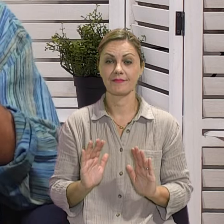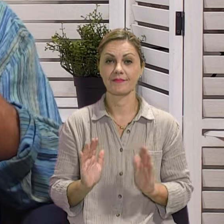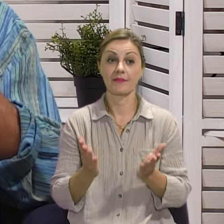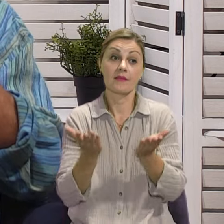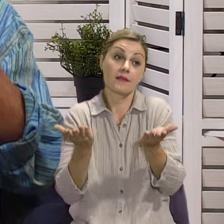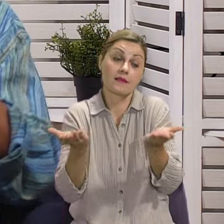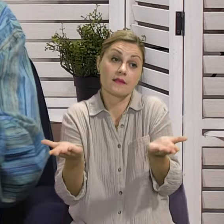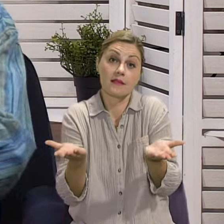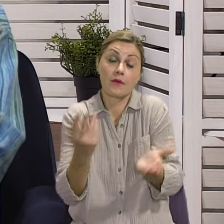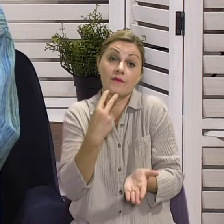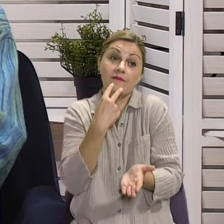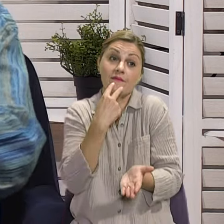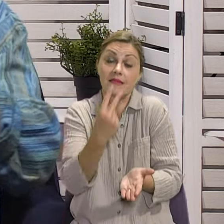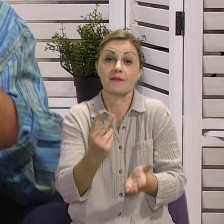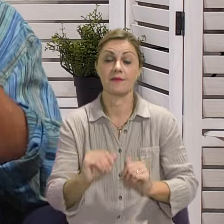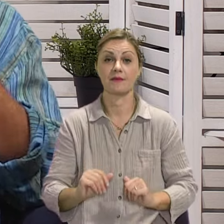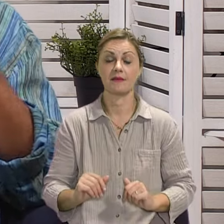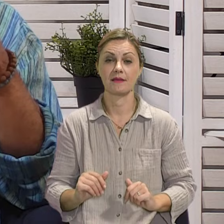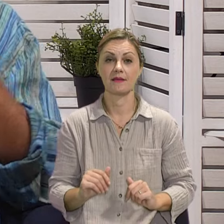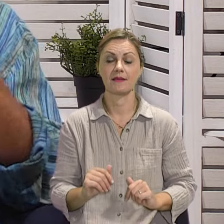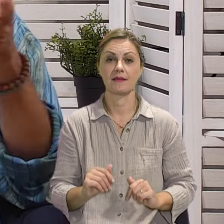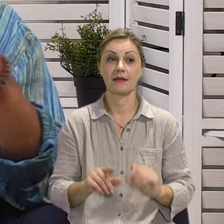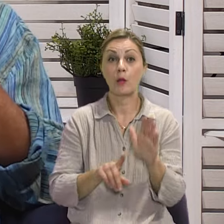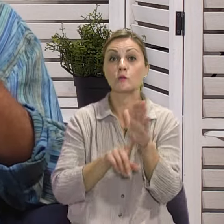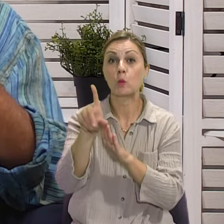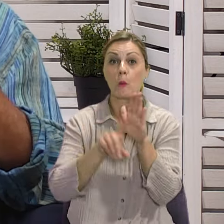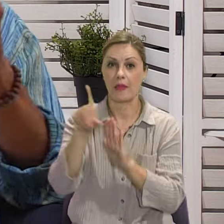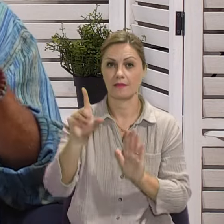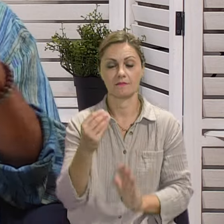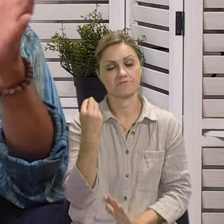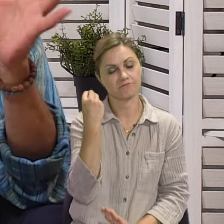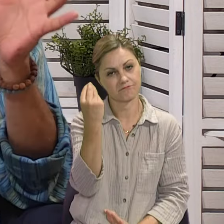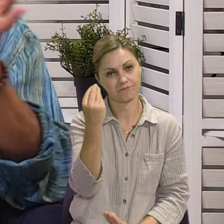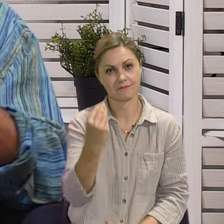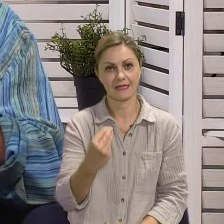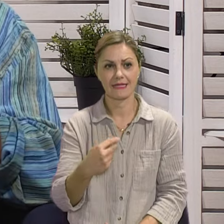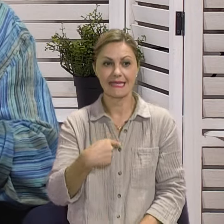idiomu kako se to radi tamo. Ali sam vidio isto tako, kad